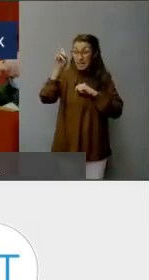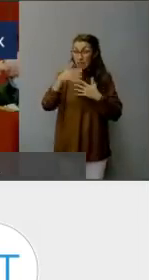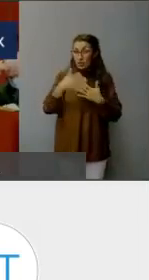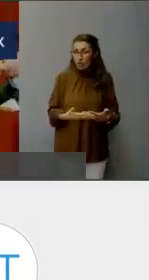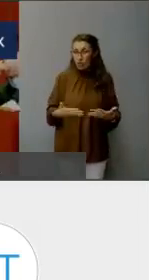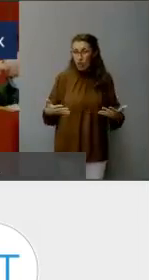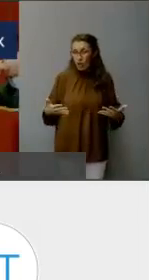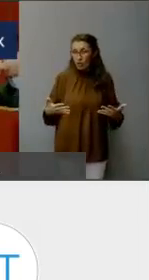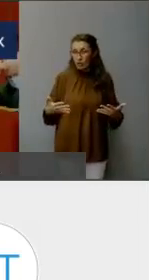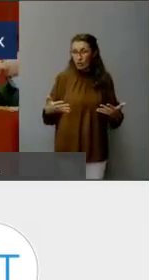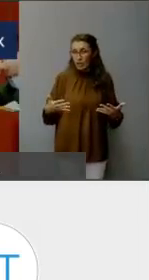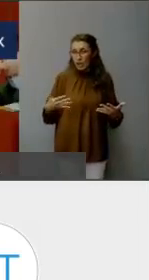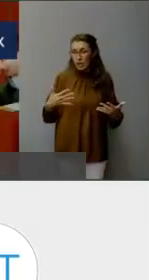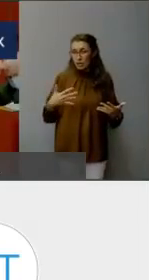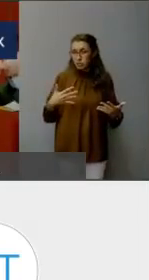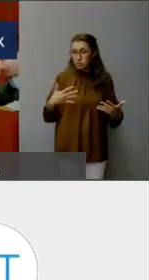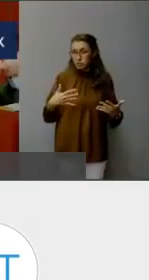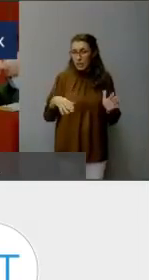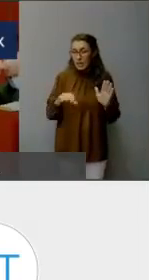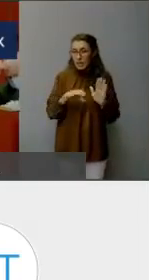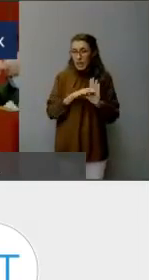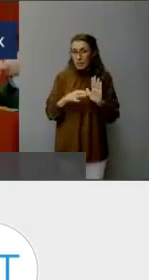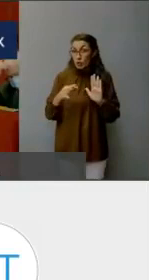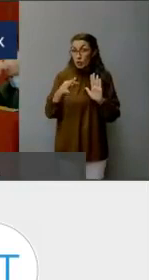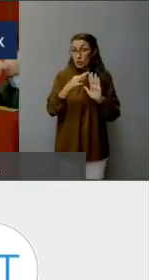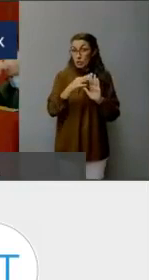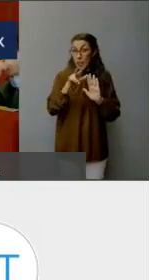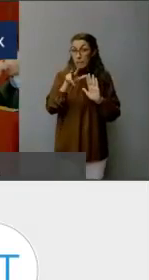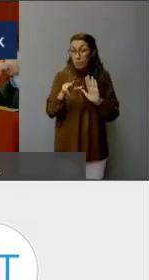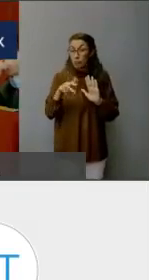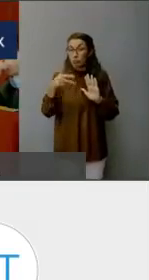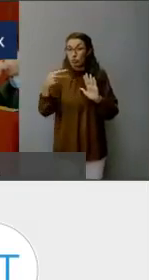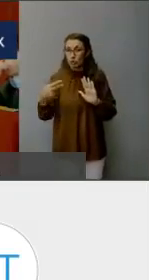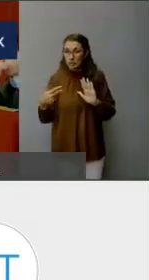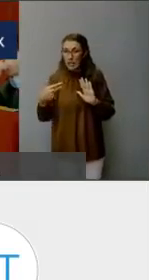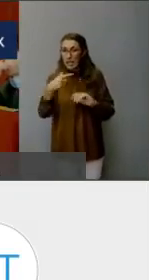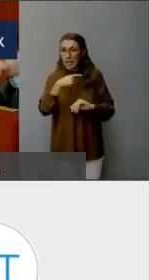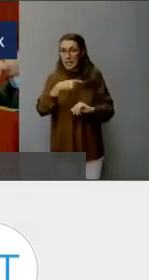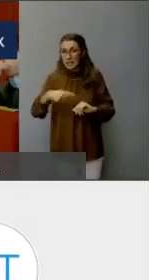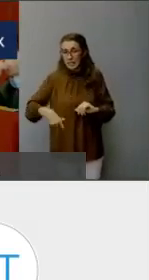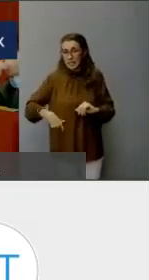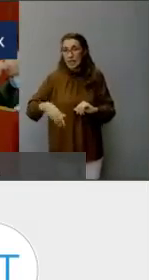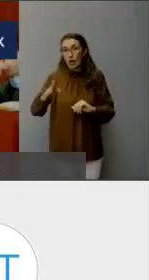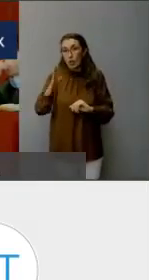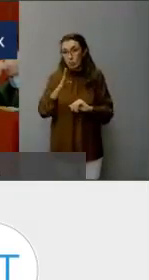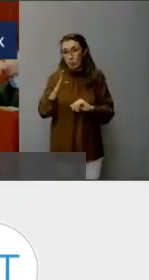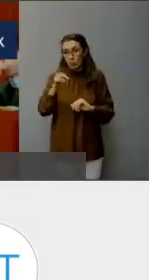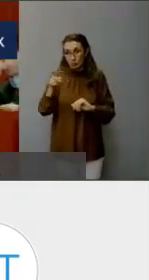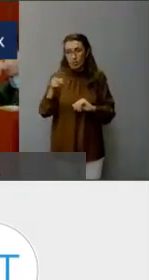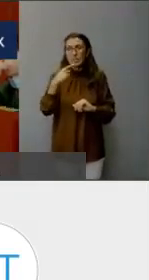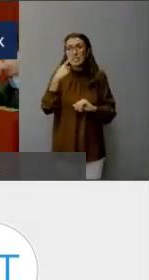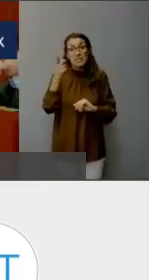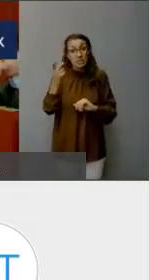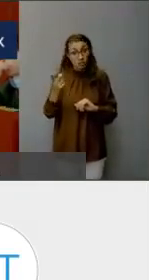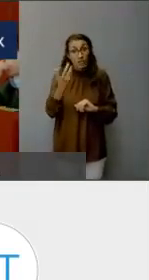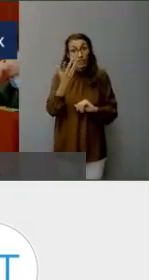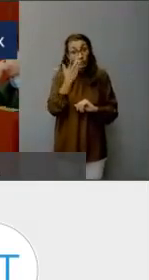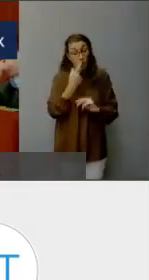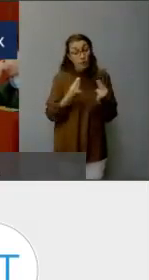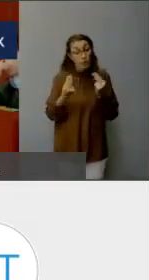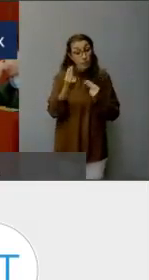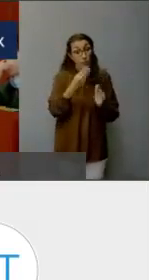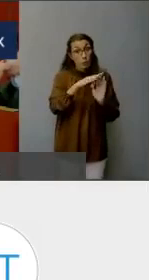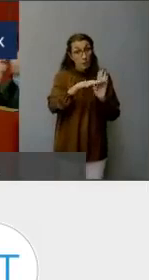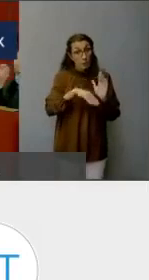capitolo 3.3 del programma del candidato sindaco bucci affermava di voler prendere in carico programmazione e